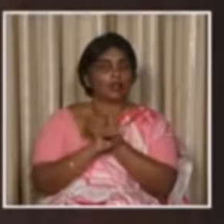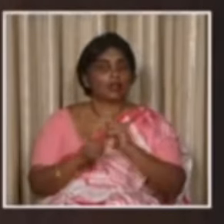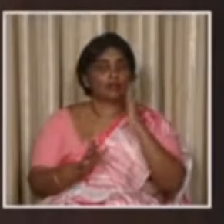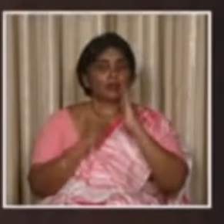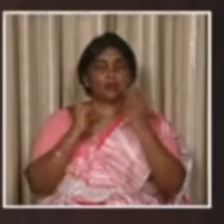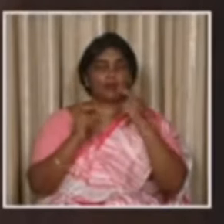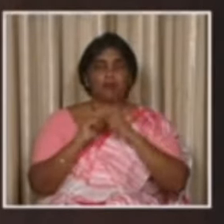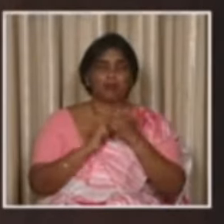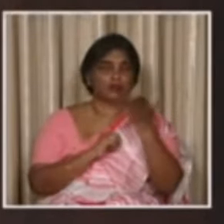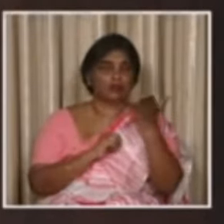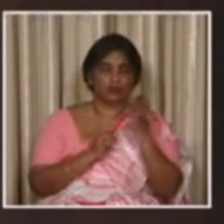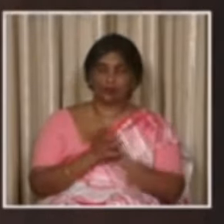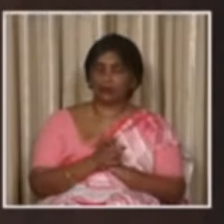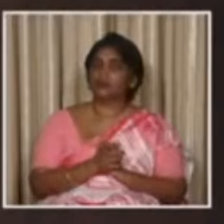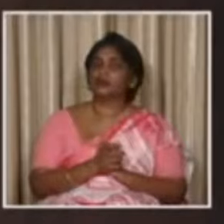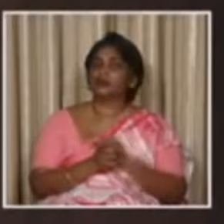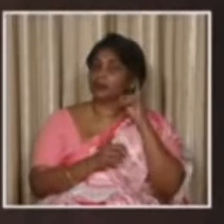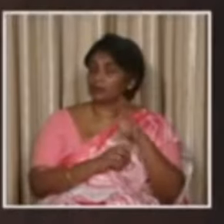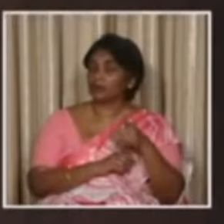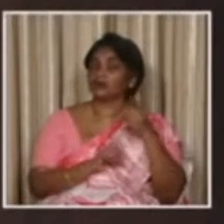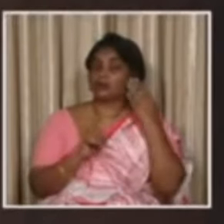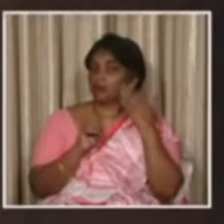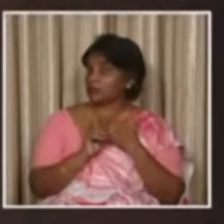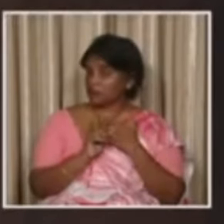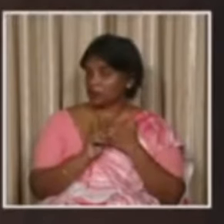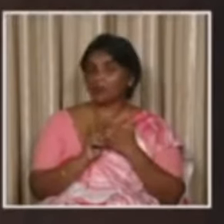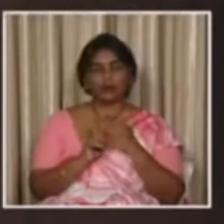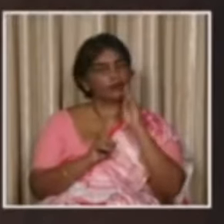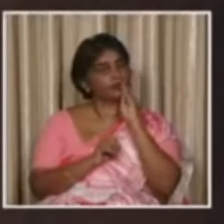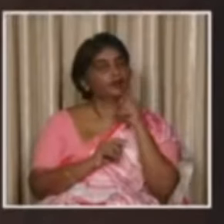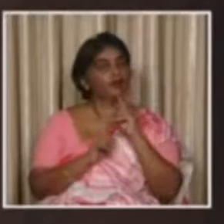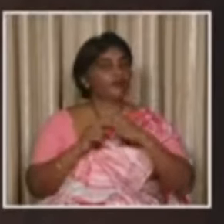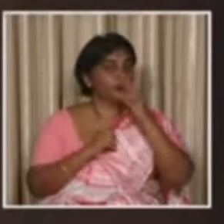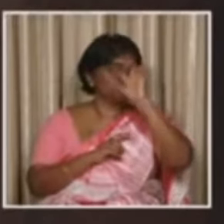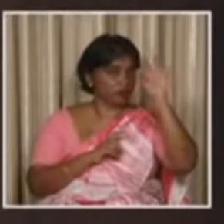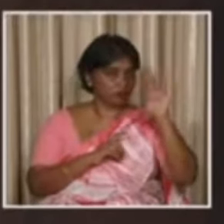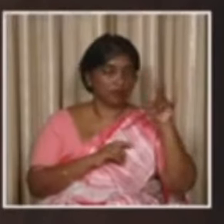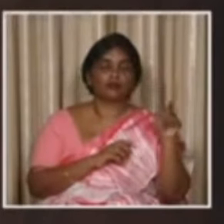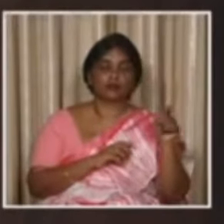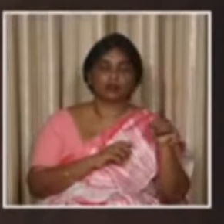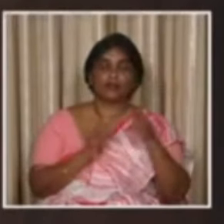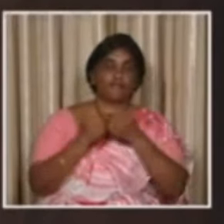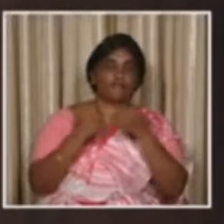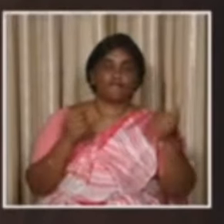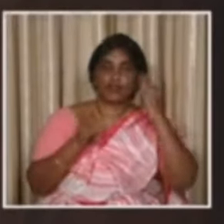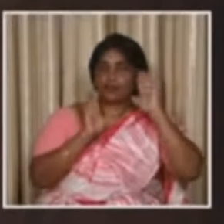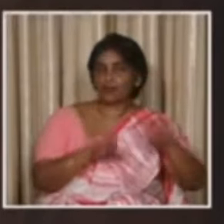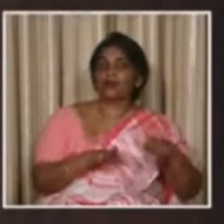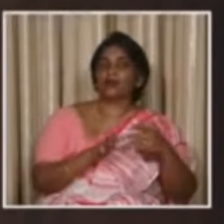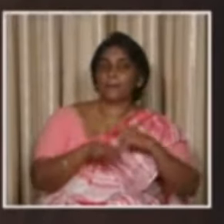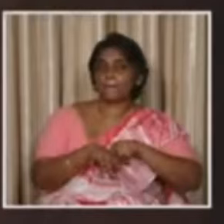සංචාරකයන්ට අත්ලා තියෙන ඉරණම ගැන. එයාගේ ඒ සම්බන්ධව අඩුමතරමේ වෙනත් රටවල තියෙනවා වෙනම ස්ථාන